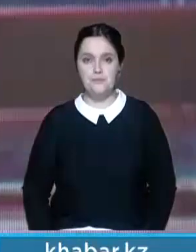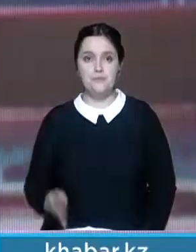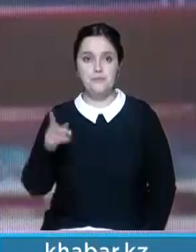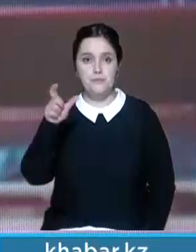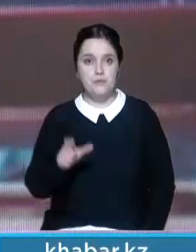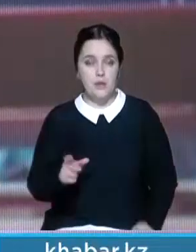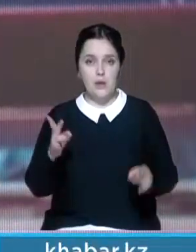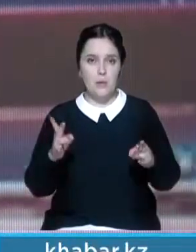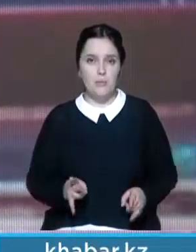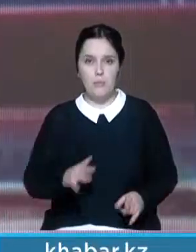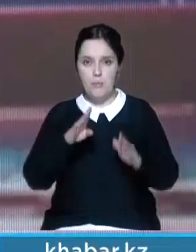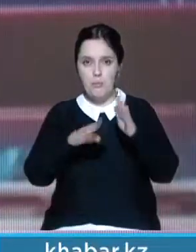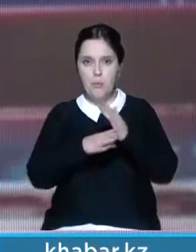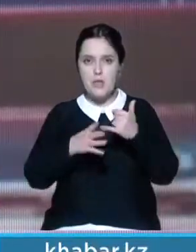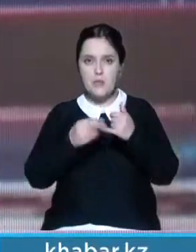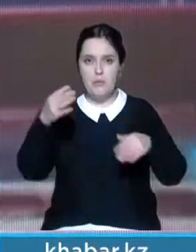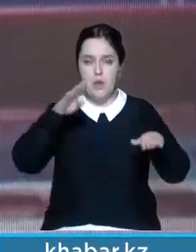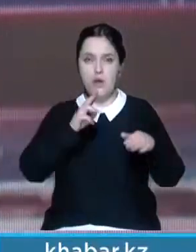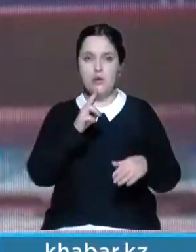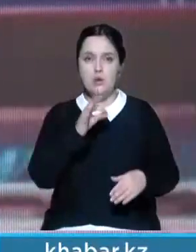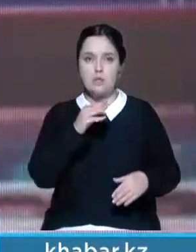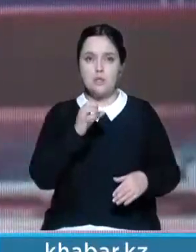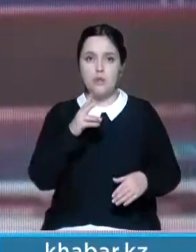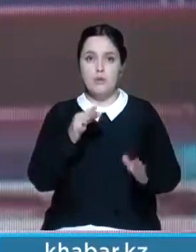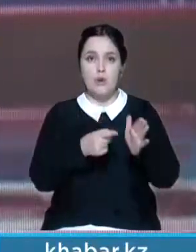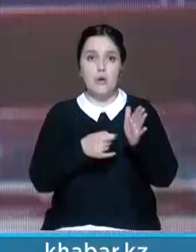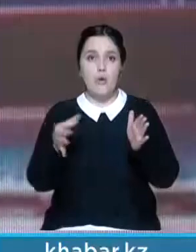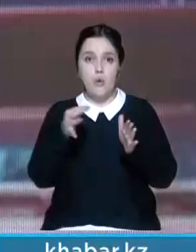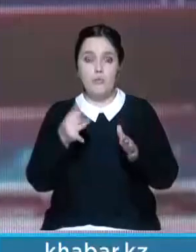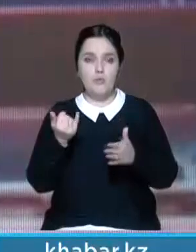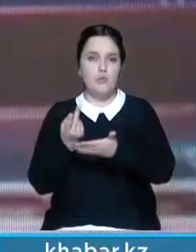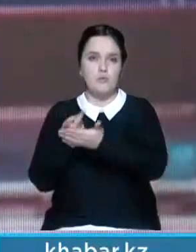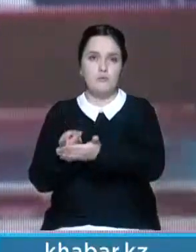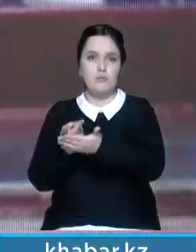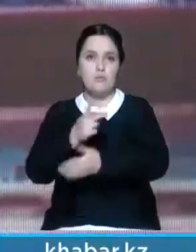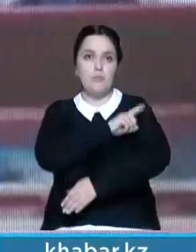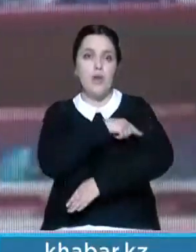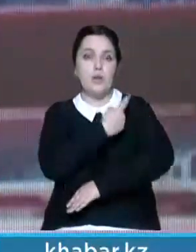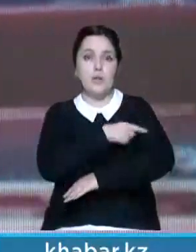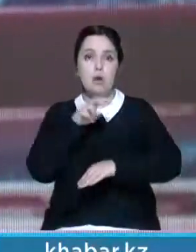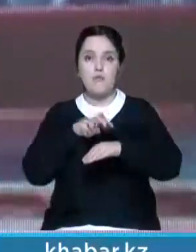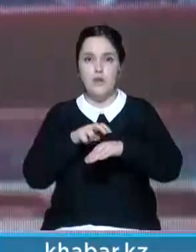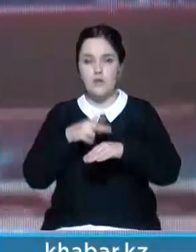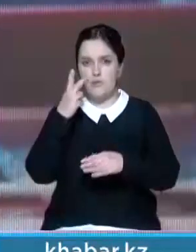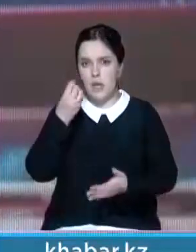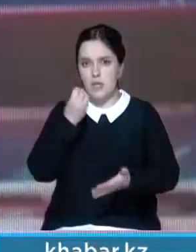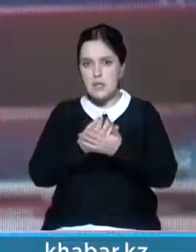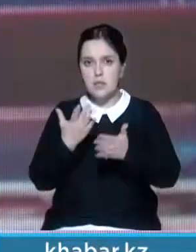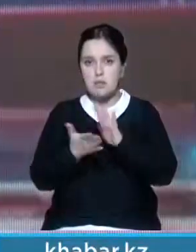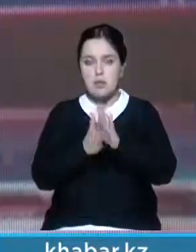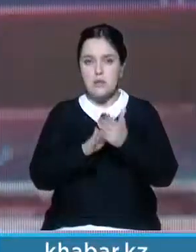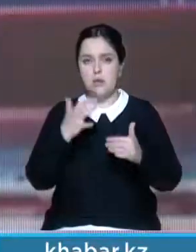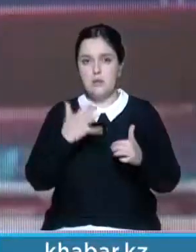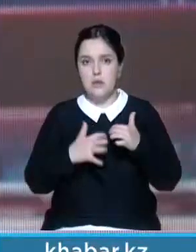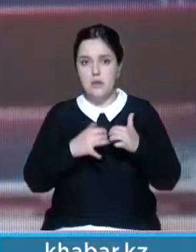Четверо пострадавших горняков на шахте Костенко в Карагандинской области остаются в медучреждениях. Врачи оценивают их состояние как